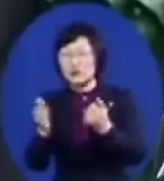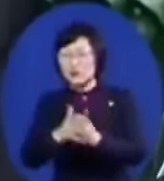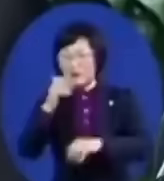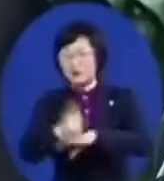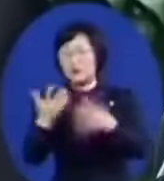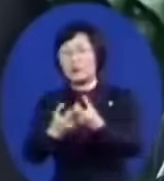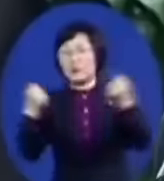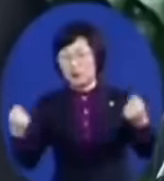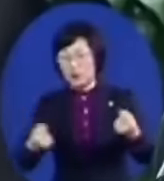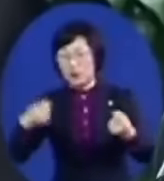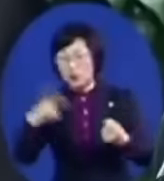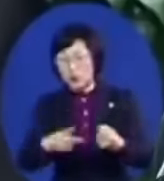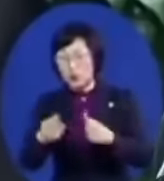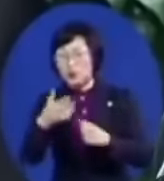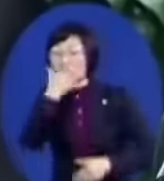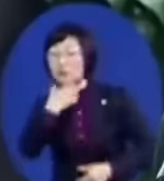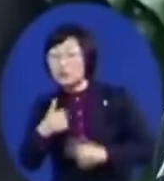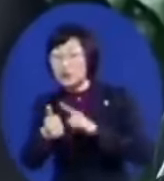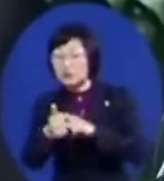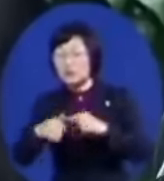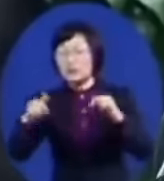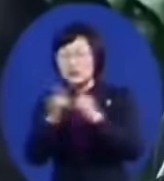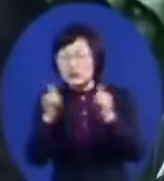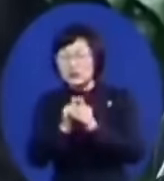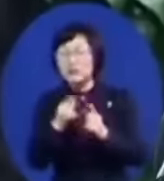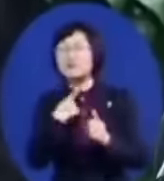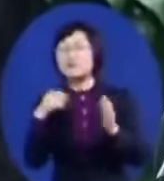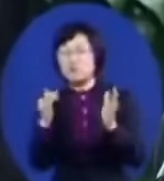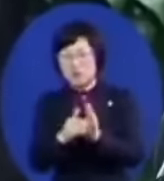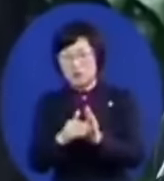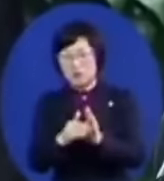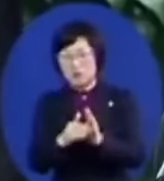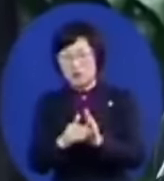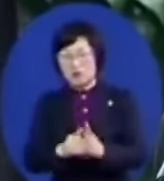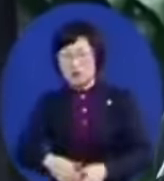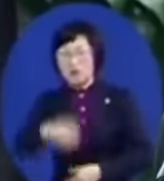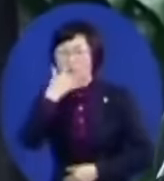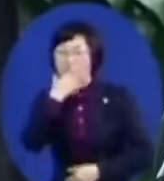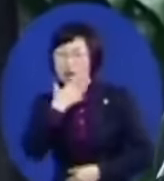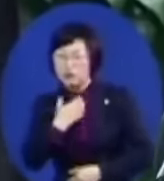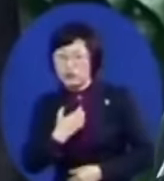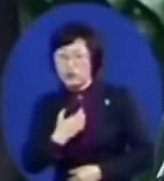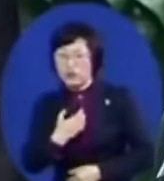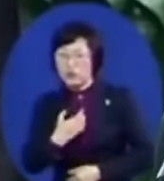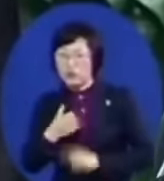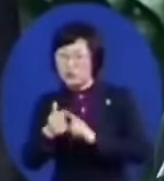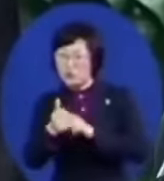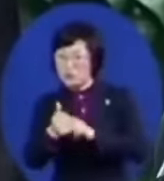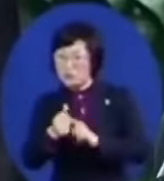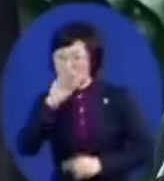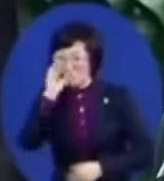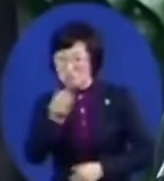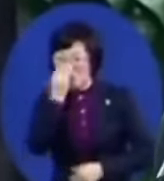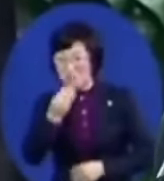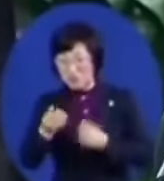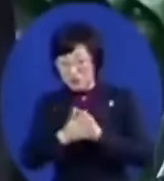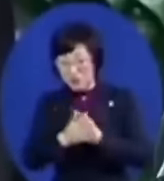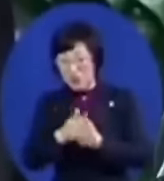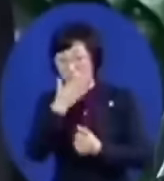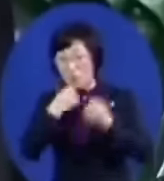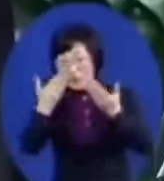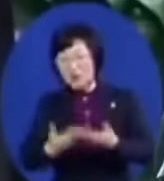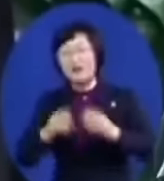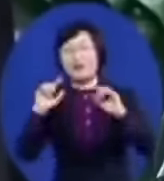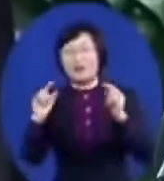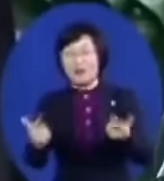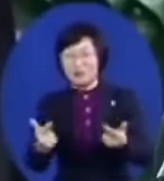그리고 또 전쟁도 했습니다. 아브라함이라고 해서 여러분 아주 성자가 되어서 복을 받은 것이 아닙니다. 그러나 그런